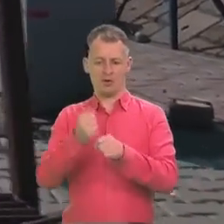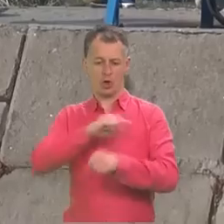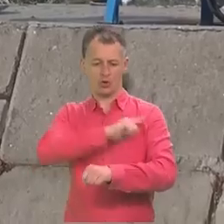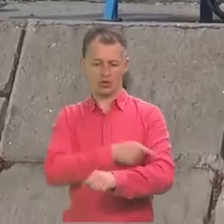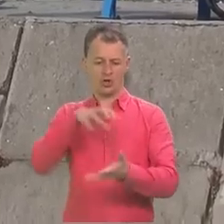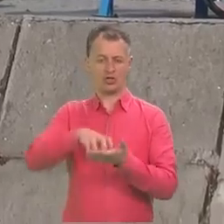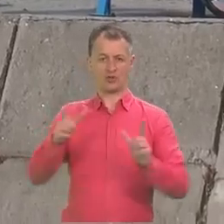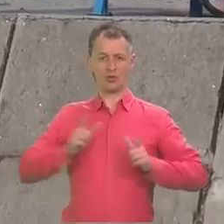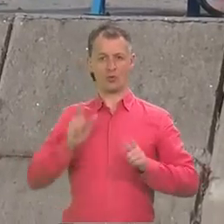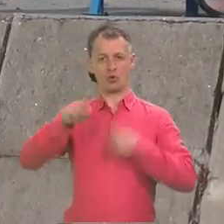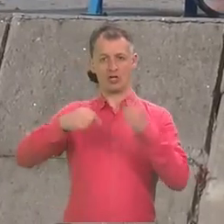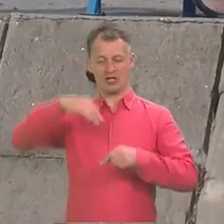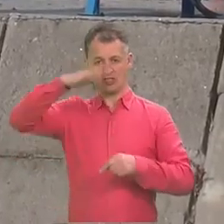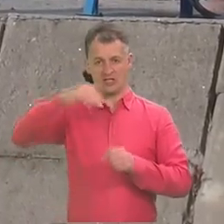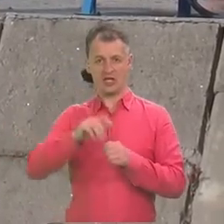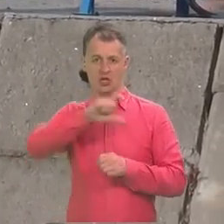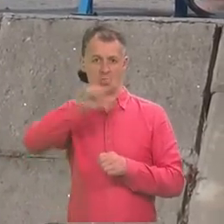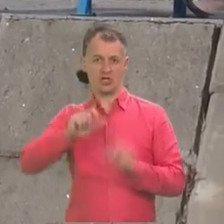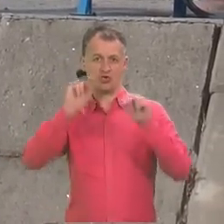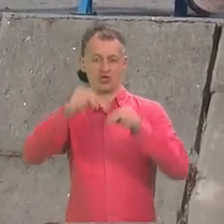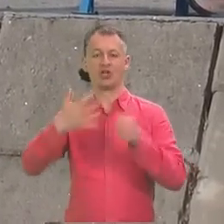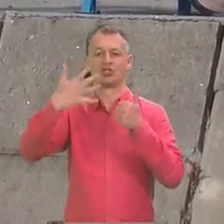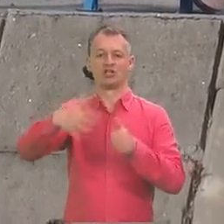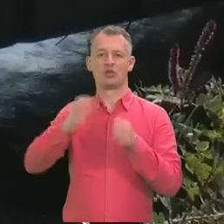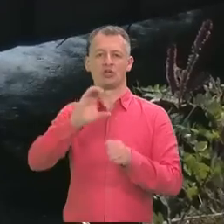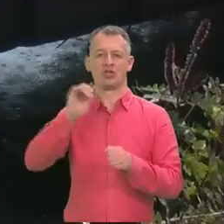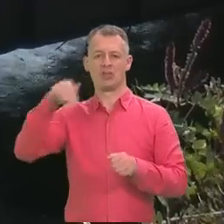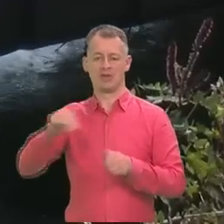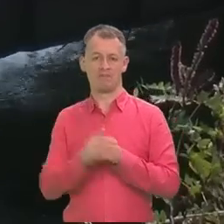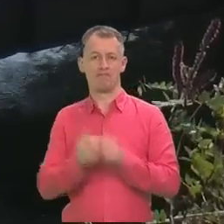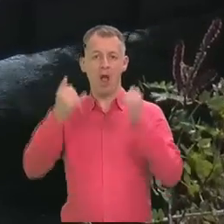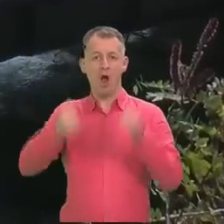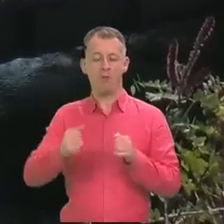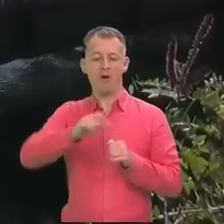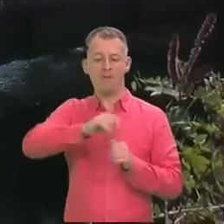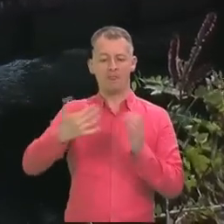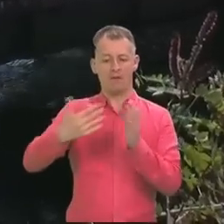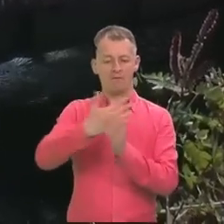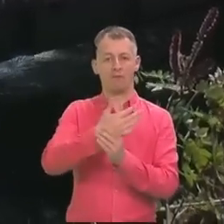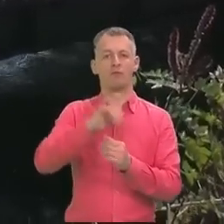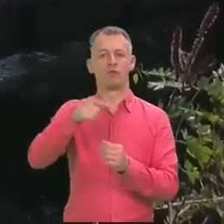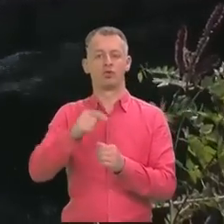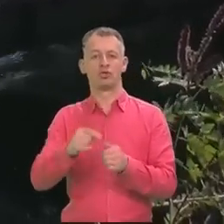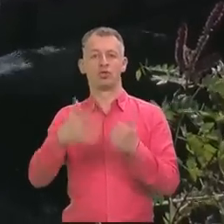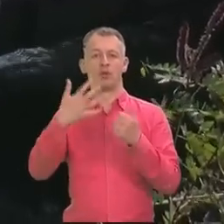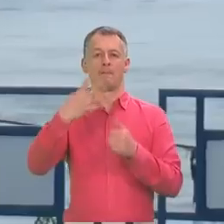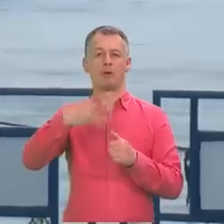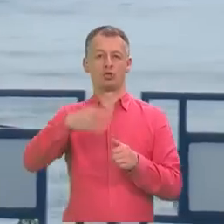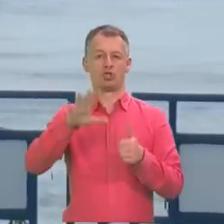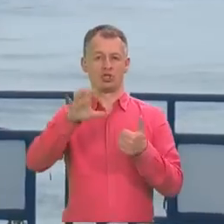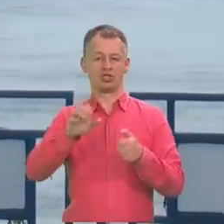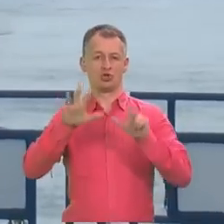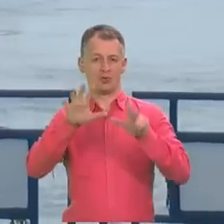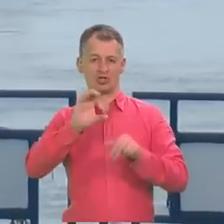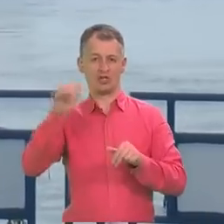ca în următoarele zile Dunărea să atingă cota de atenție de 600 de centimetri. Deocamdată fluviul măsoară 478 de centimetri, iar